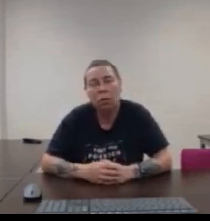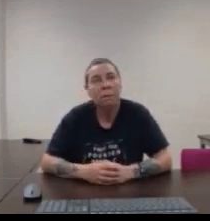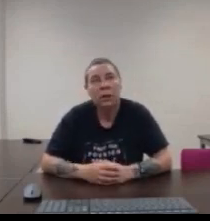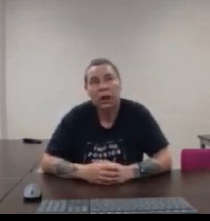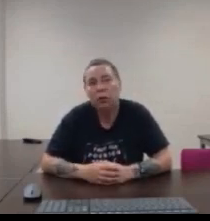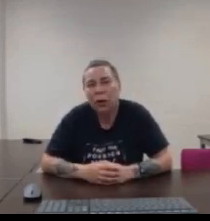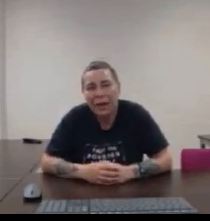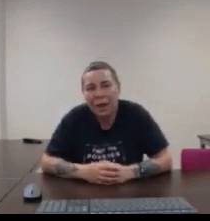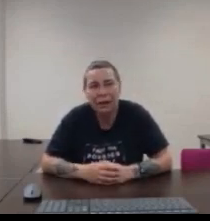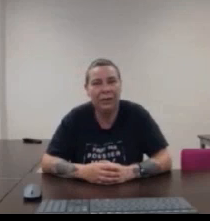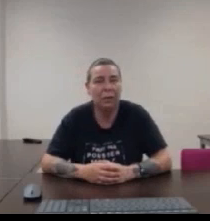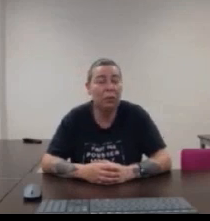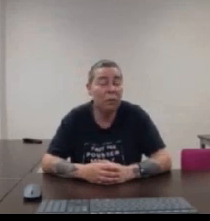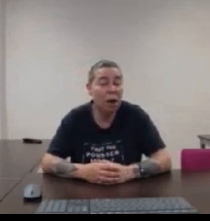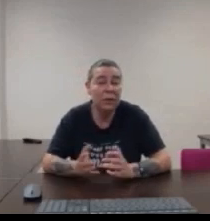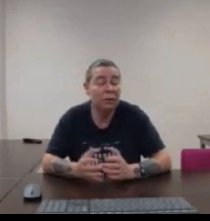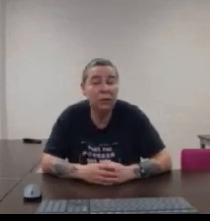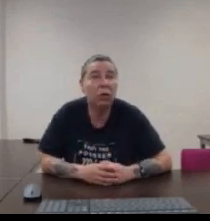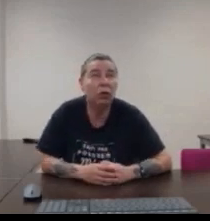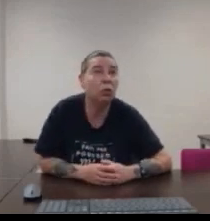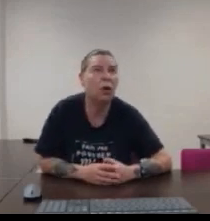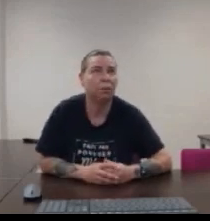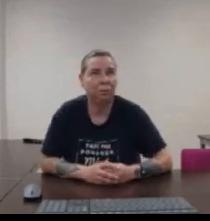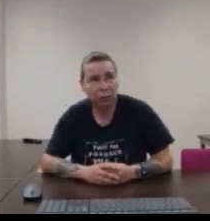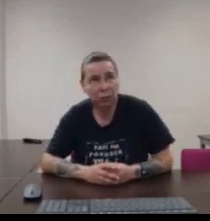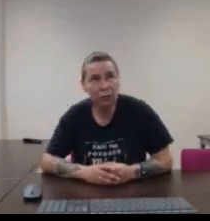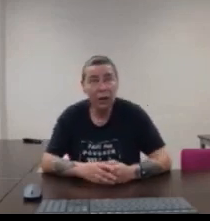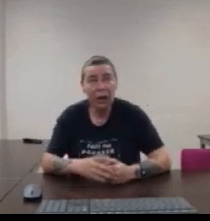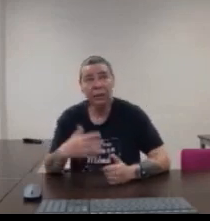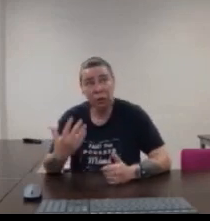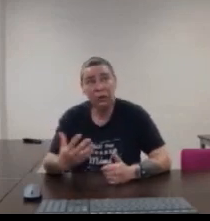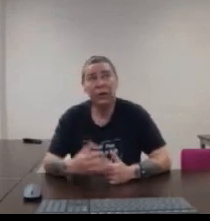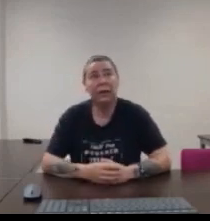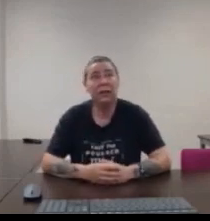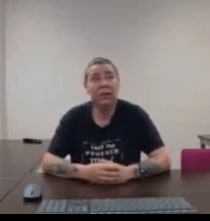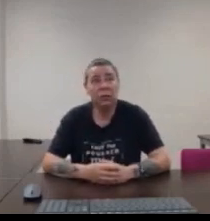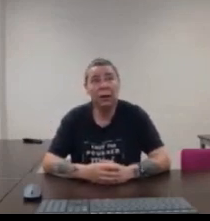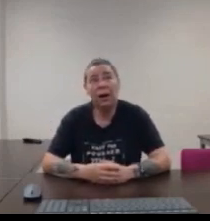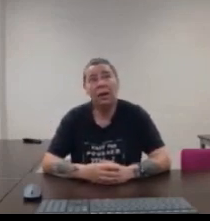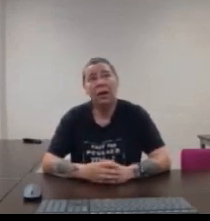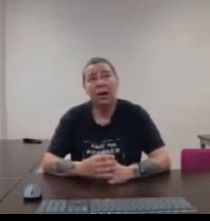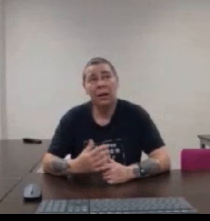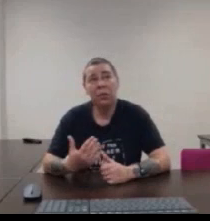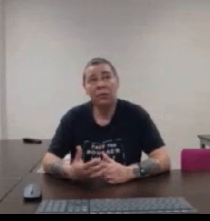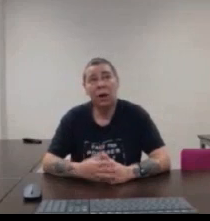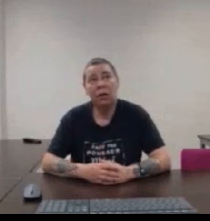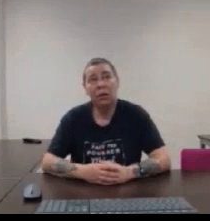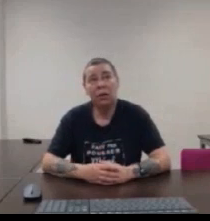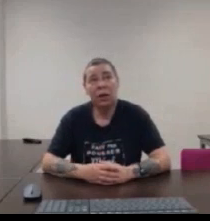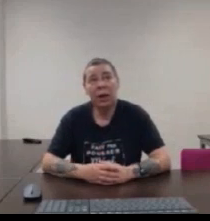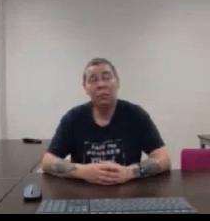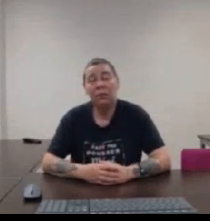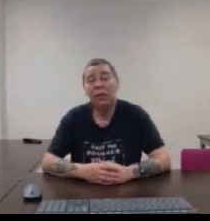dire, ça coûte rien et si ça peut avoir un bénéfice, tant mieux, quoi. Sachant que cette fatigue visuelle, elle peut